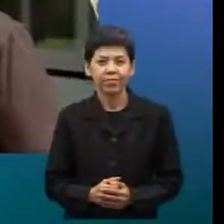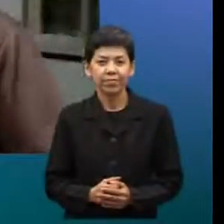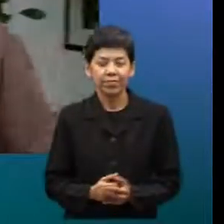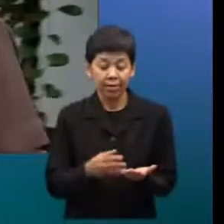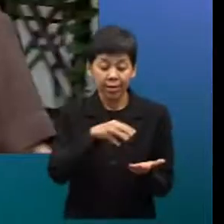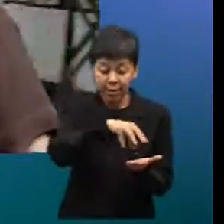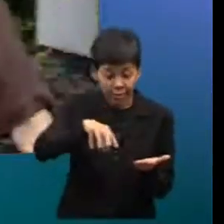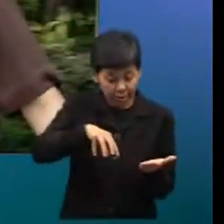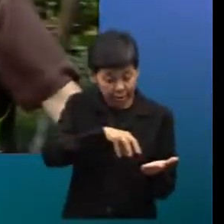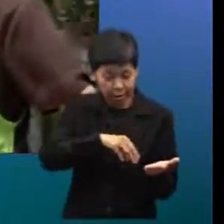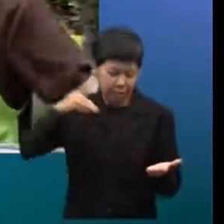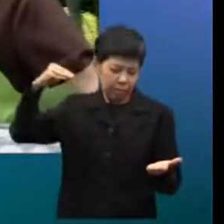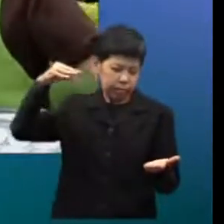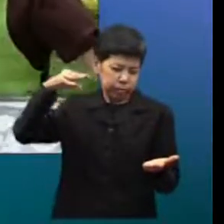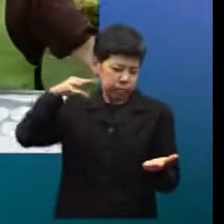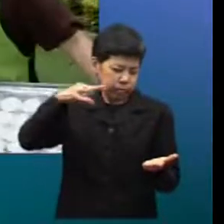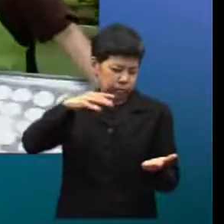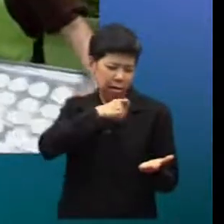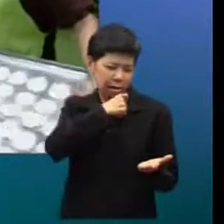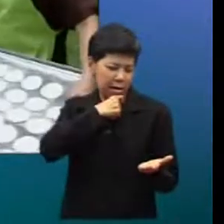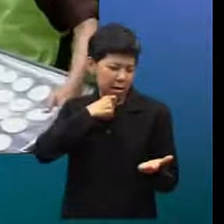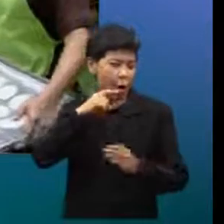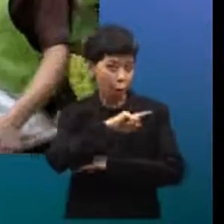นำไปตากแดดให้แห้งประมาณ1วัน